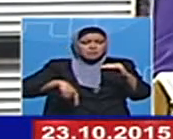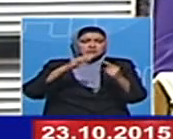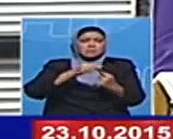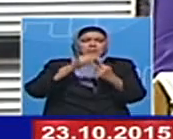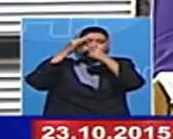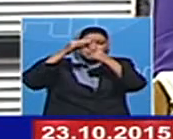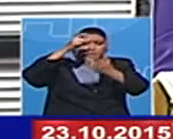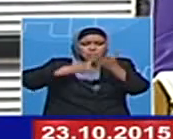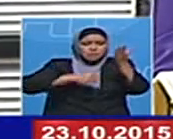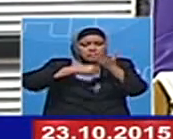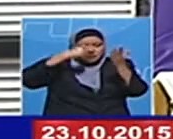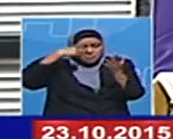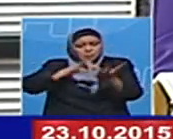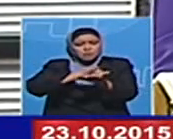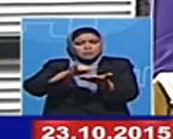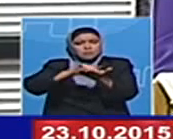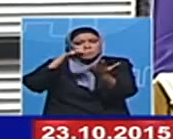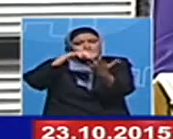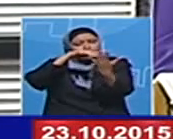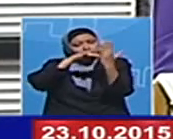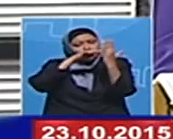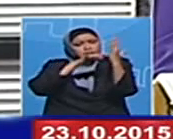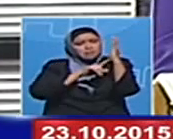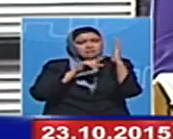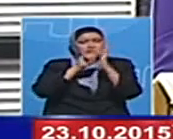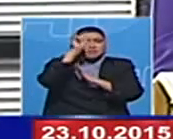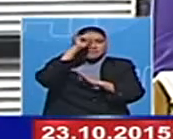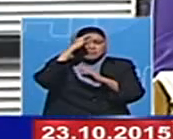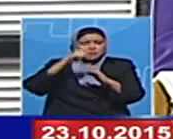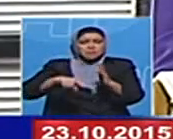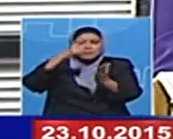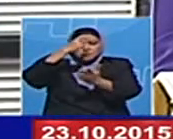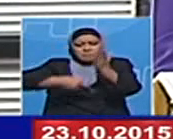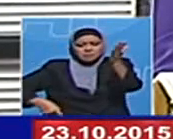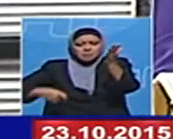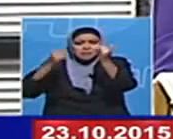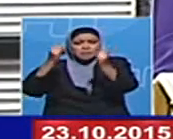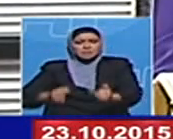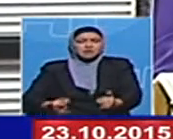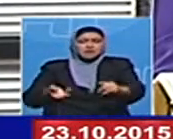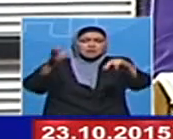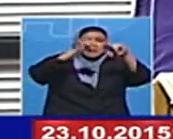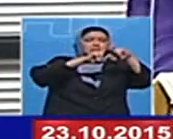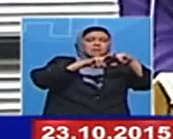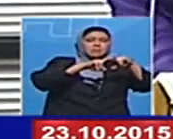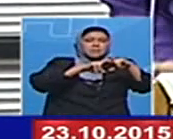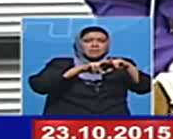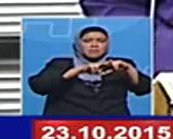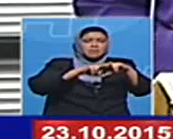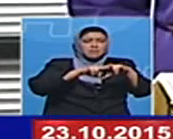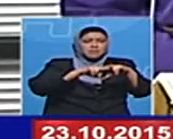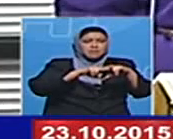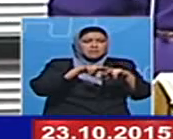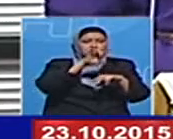yuran pengajian pendidikan tinggi bagi pembayar Cukai individu dinaikkan kepada r7000